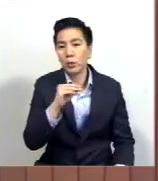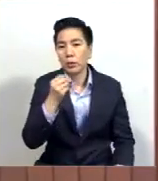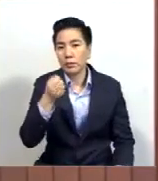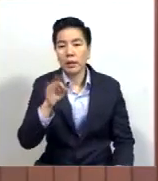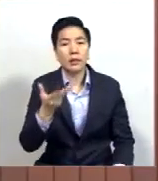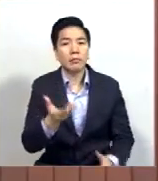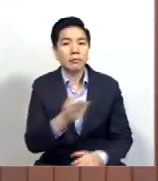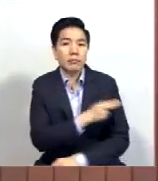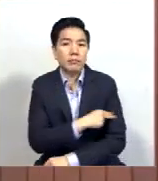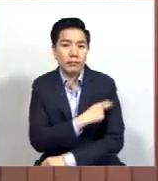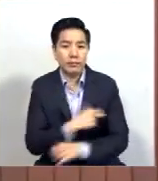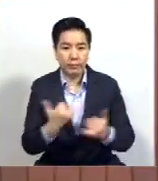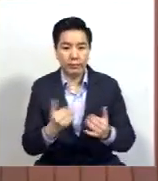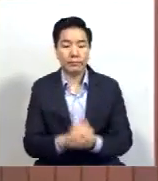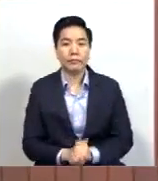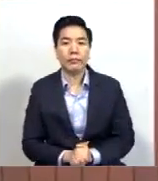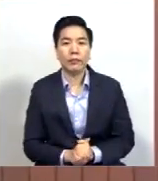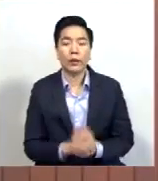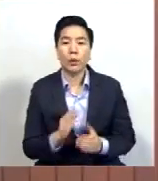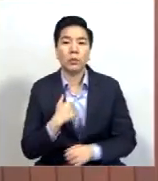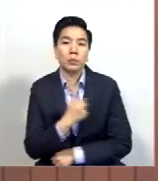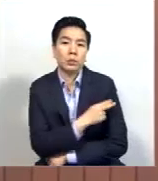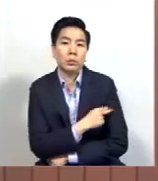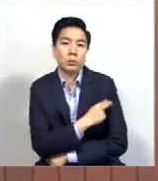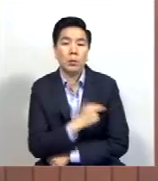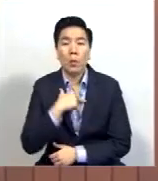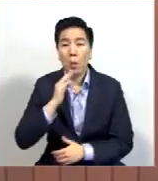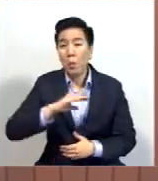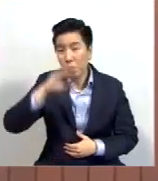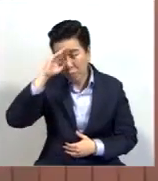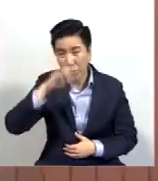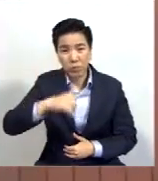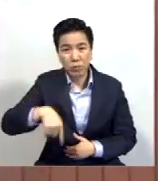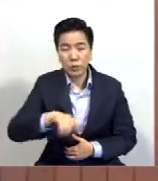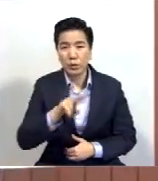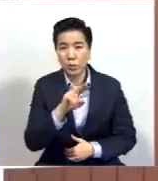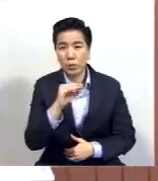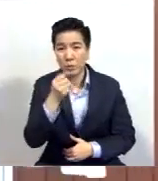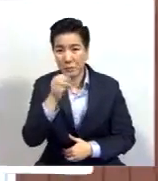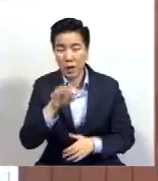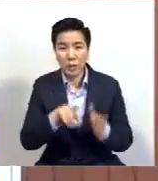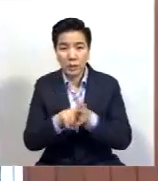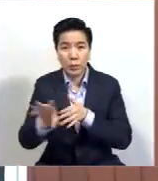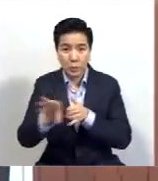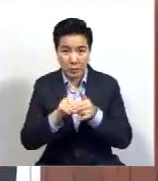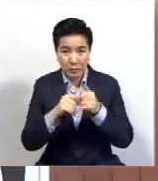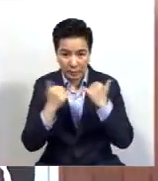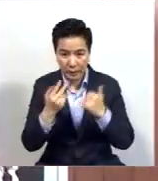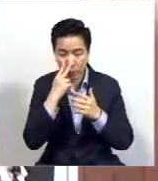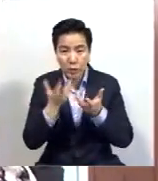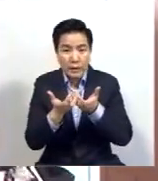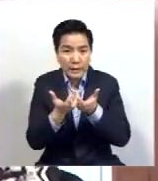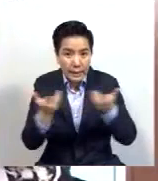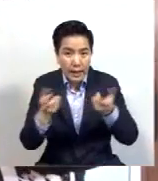คุณหมอเลยค่ะ ครับสำหรับผู้ป่วยไวรัสโคโรนาไวรัส2019นั้นเมื่อมีการคัดกร